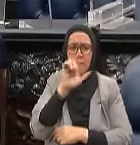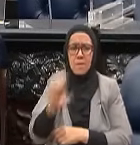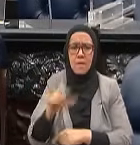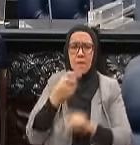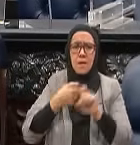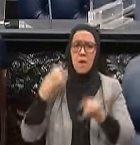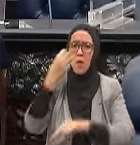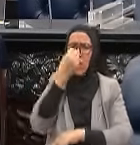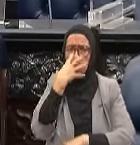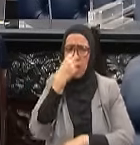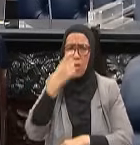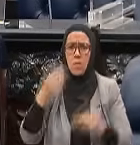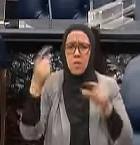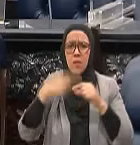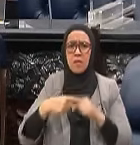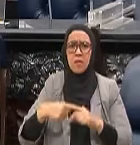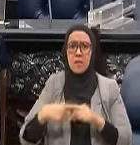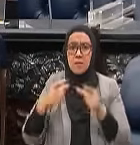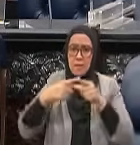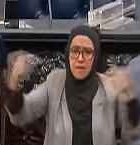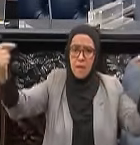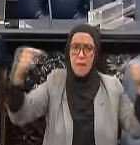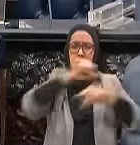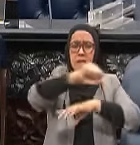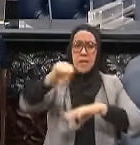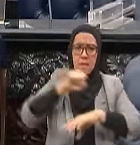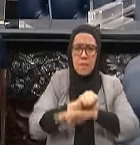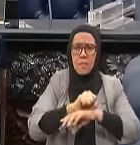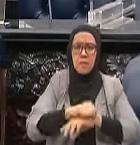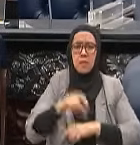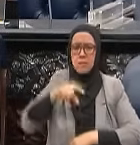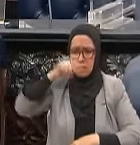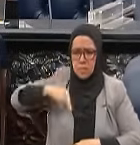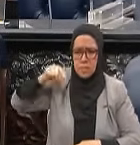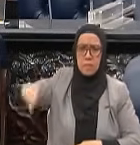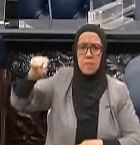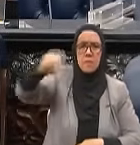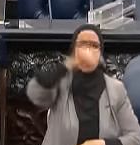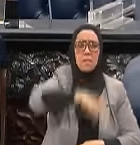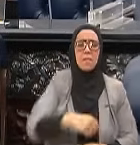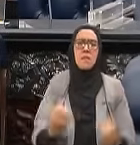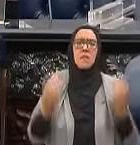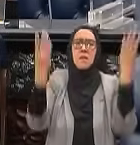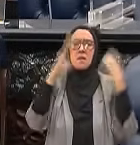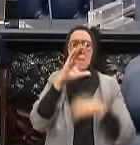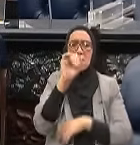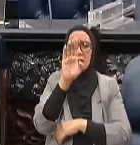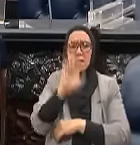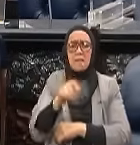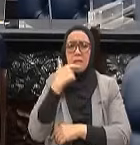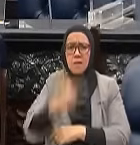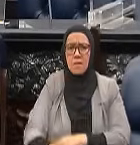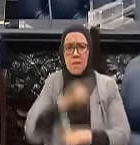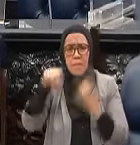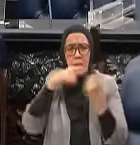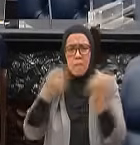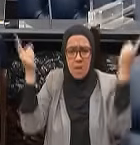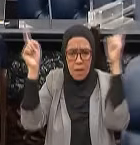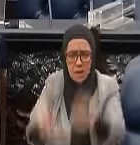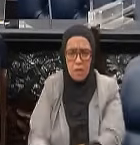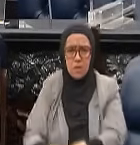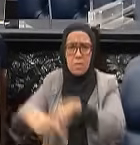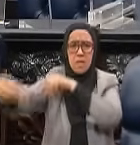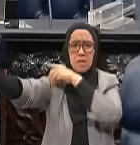cerpen ke Singapura kau tiada kau saja banyak heboh lama apabila berlaku rework mereka telah